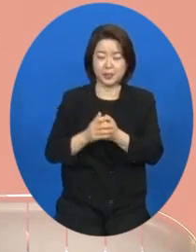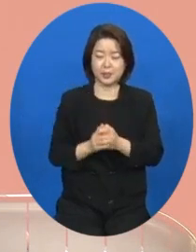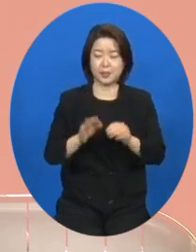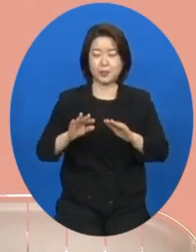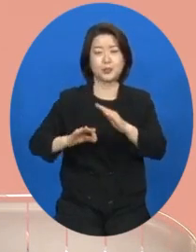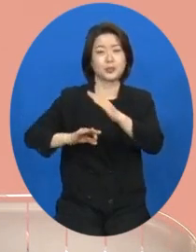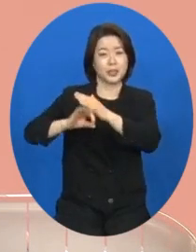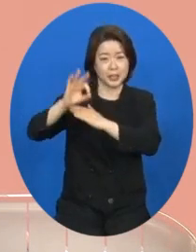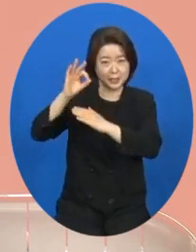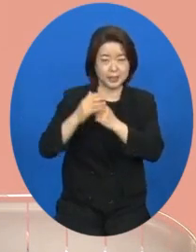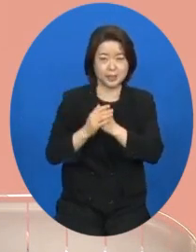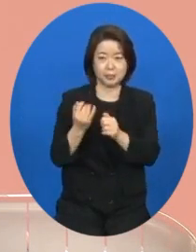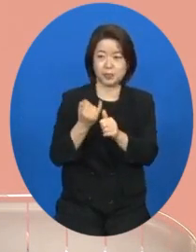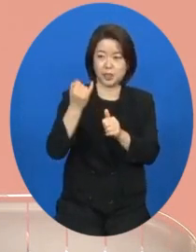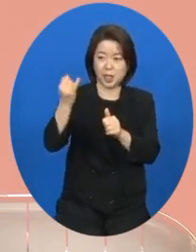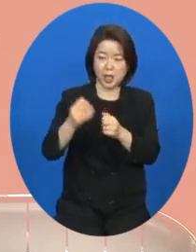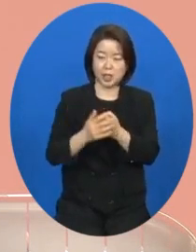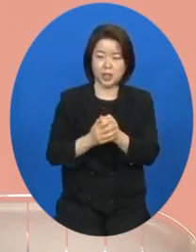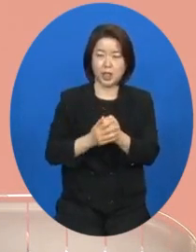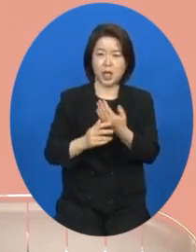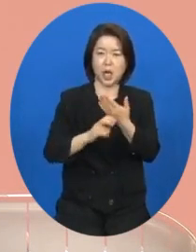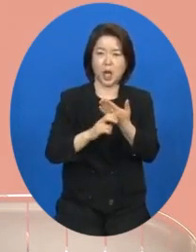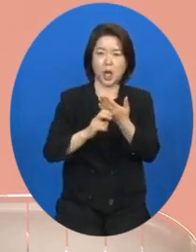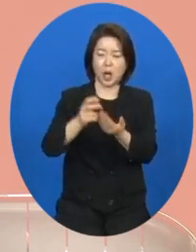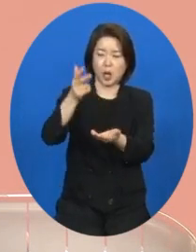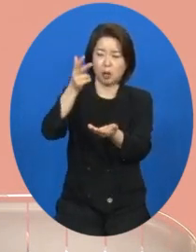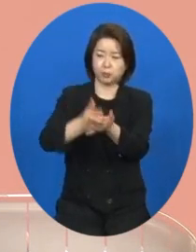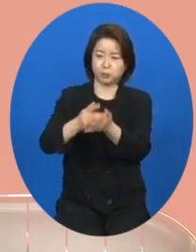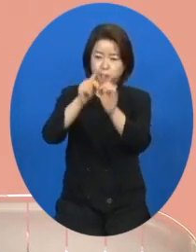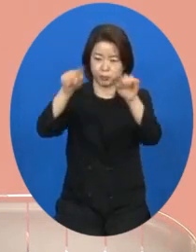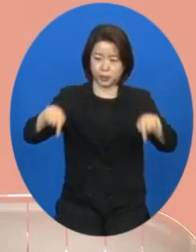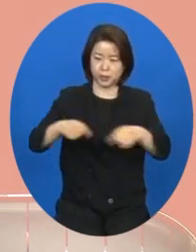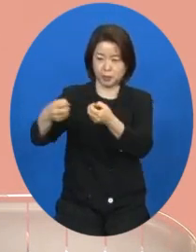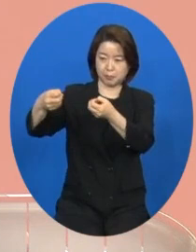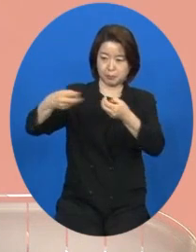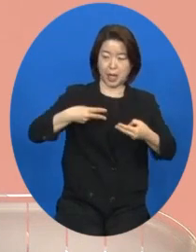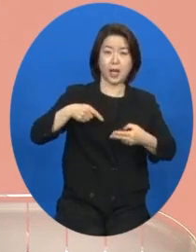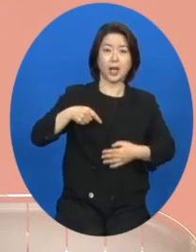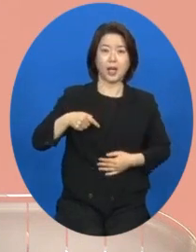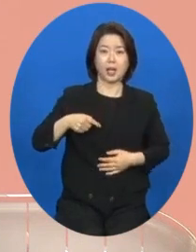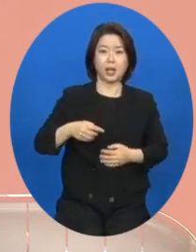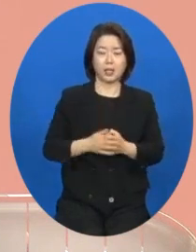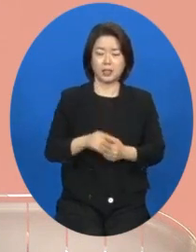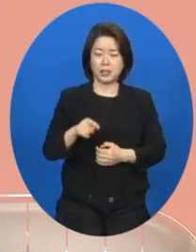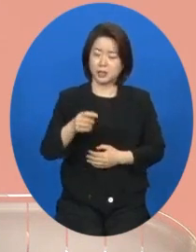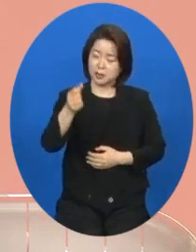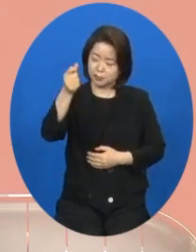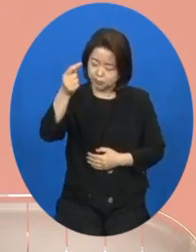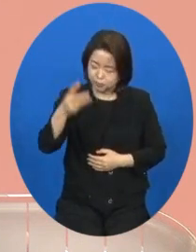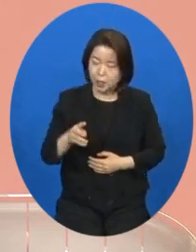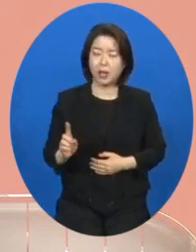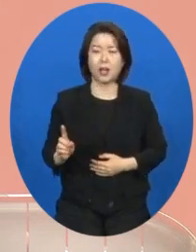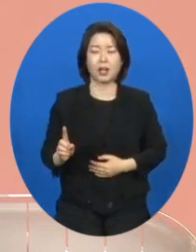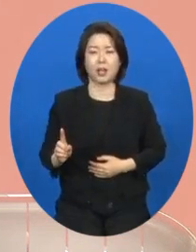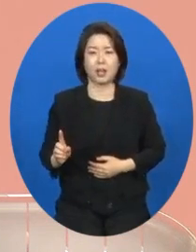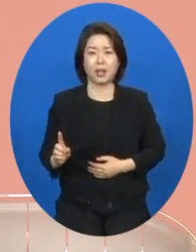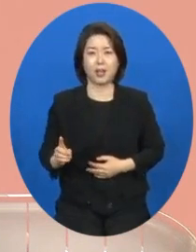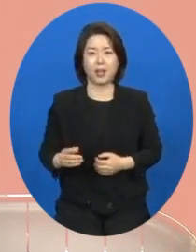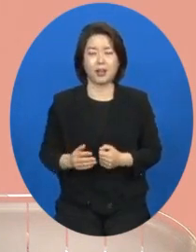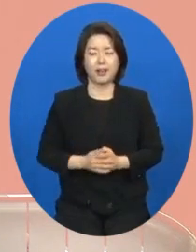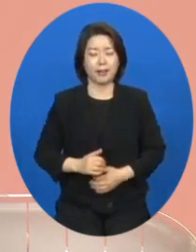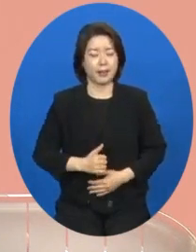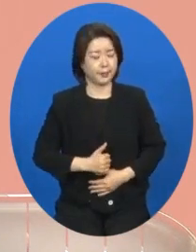아침 아내의 주정차 위반 고지서를 받았습니다. 이게 벌써 몇 번째야?